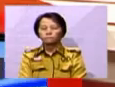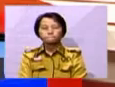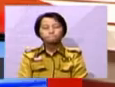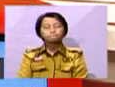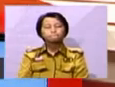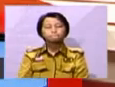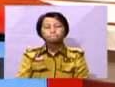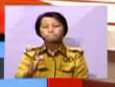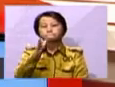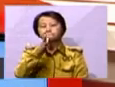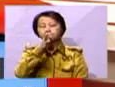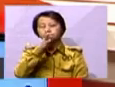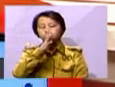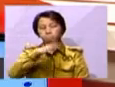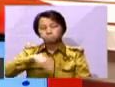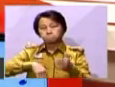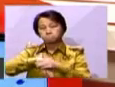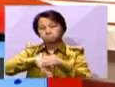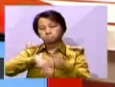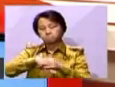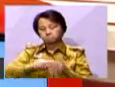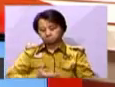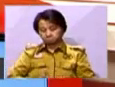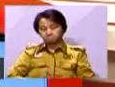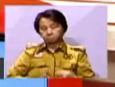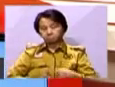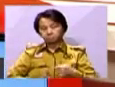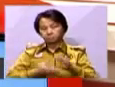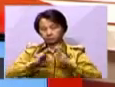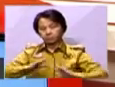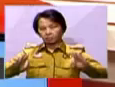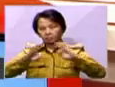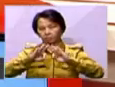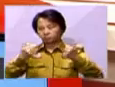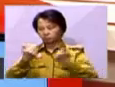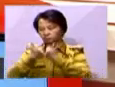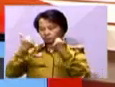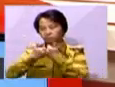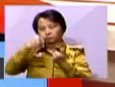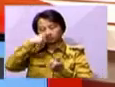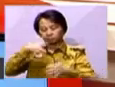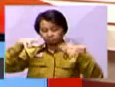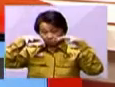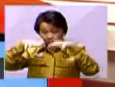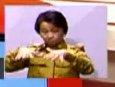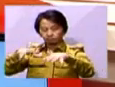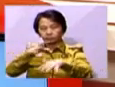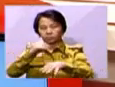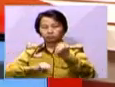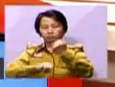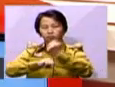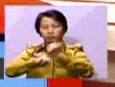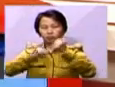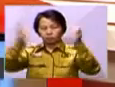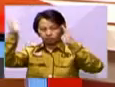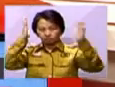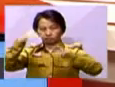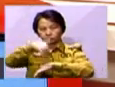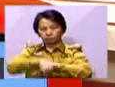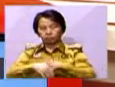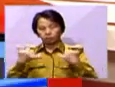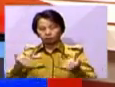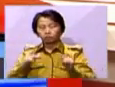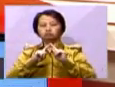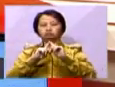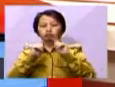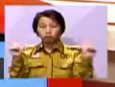Ya, ibu segala pingat pastinya final bola sepak Malaysia menentang Thailand yang menjadi tumpuan peminat dan penyokong Malaysia malam ini.